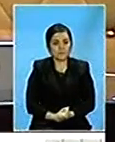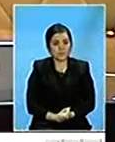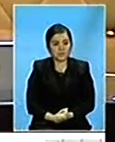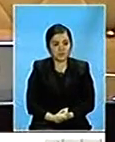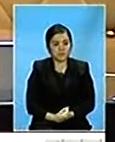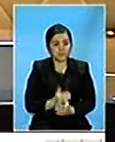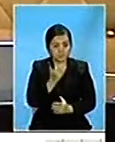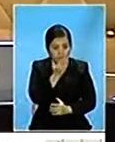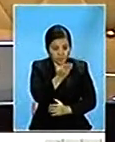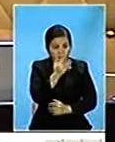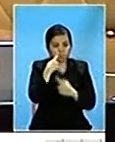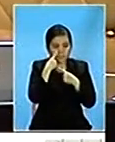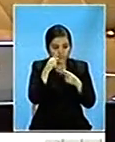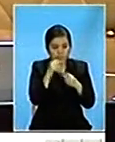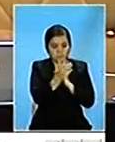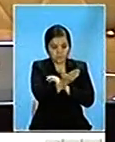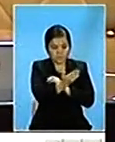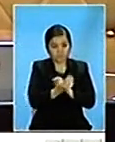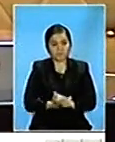เชิญครับท่านรัฐมนตรีครับ